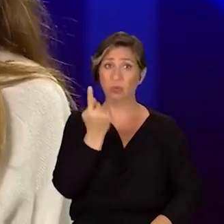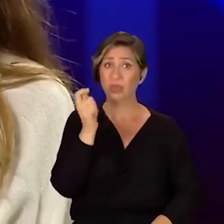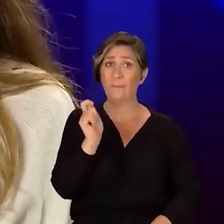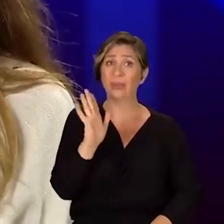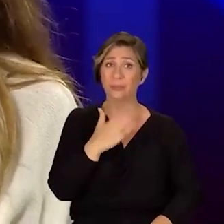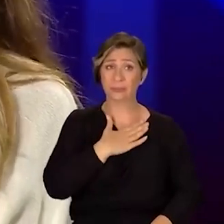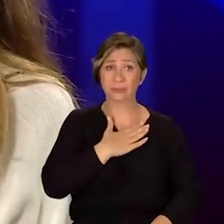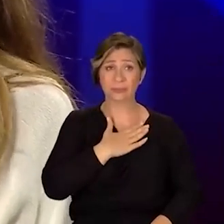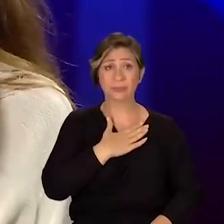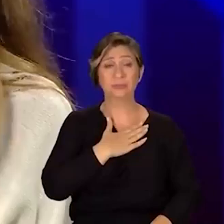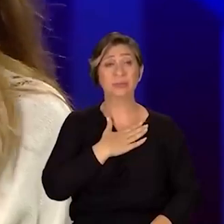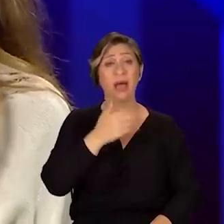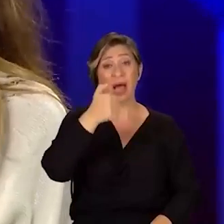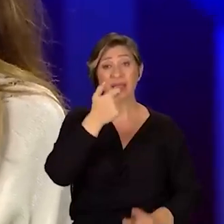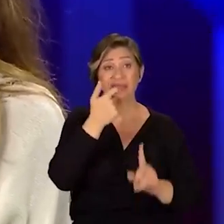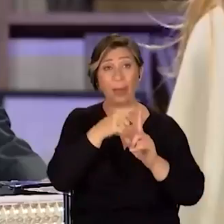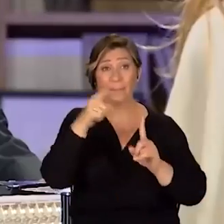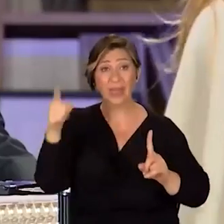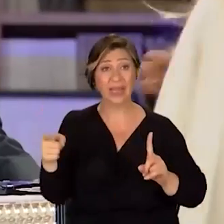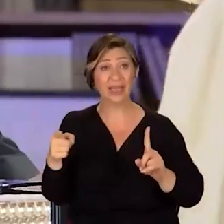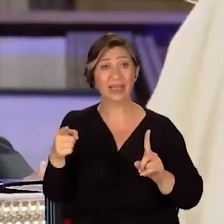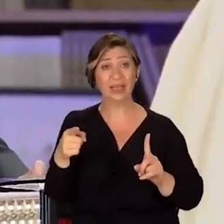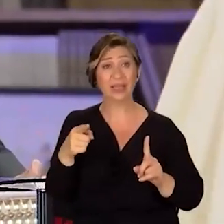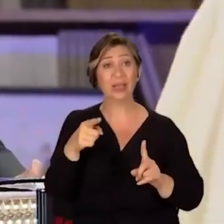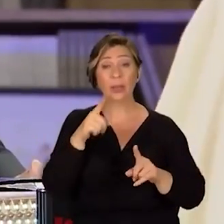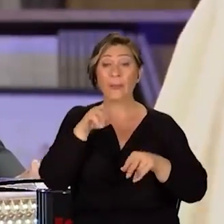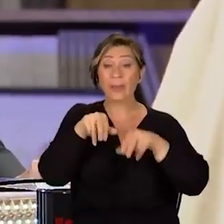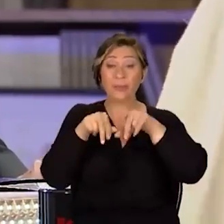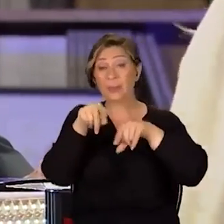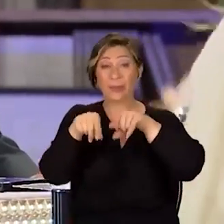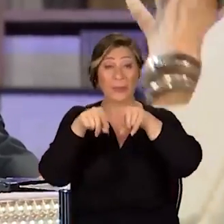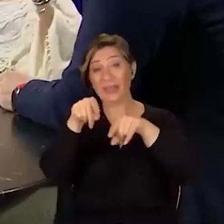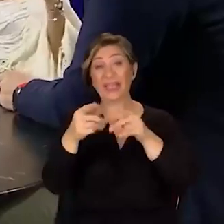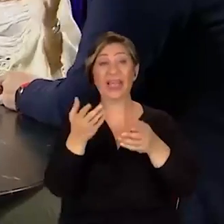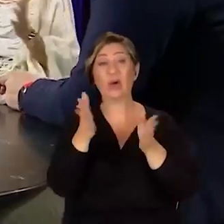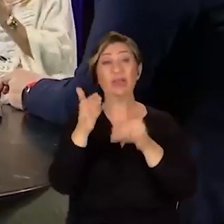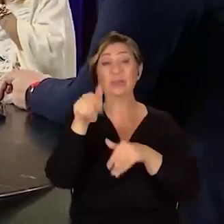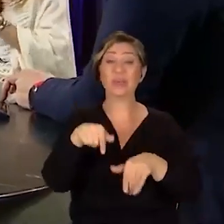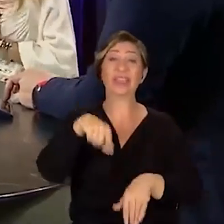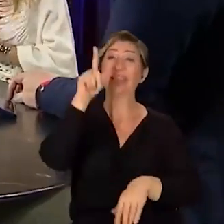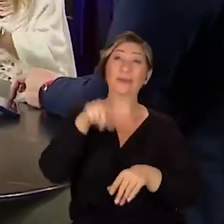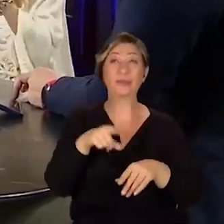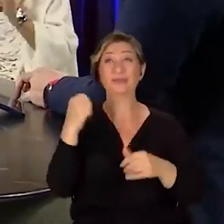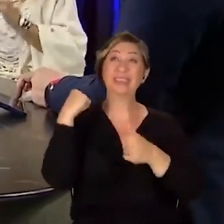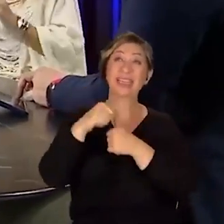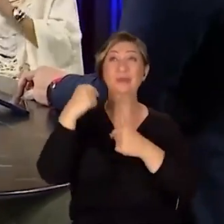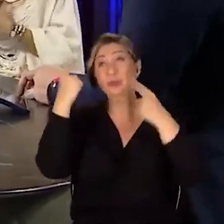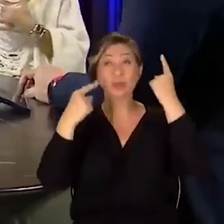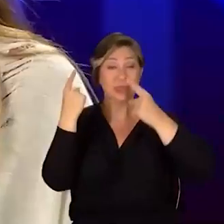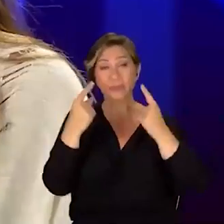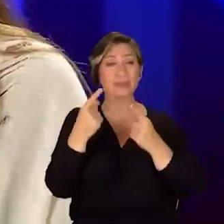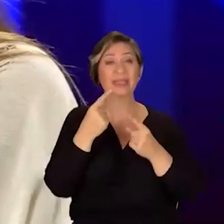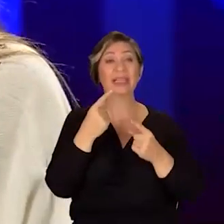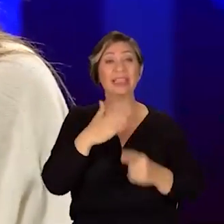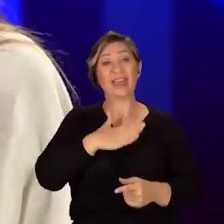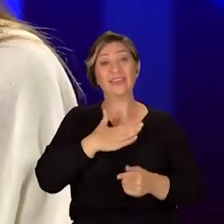şeyin içinde olmadım. Evet ama bunlar için bunlar gerekmiyor beri. Zaten. Pıt pıt pıt odanıza gitmeniz veya işte bugün ne yaptım bir tekrar bir toparlayayım da